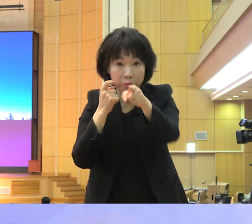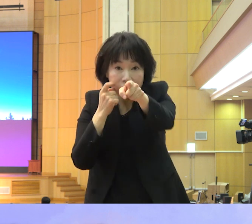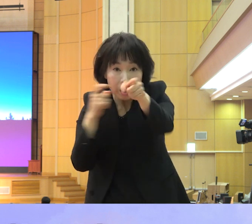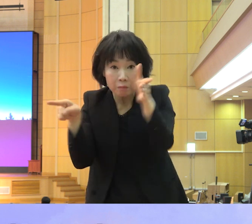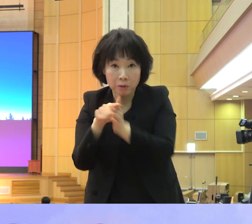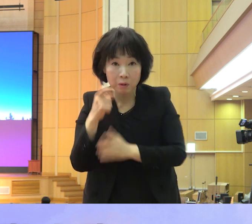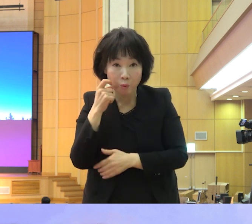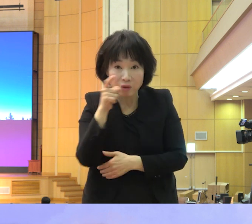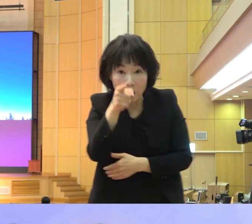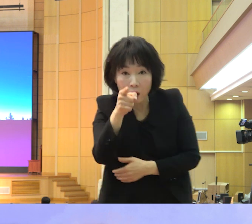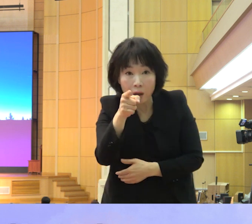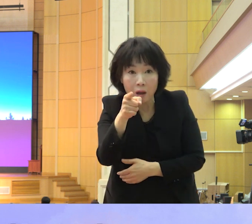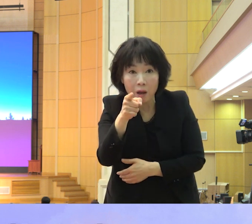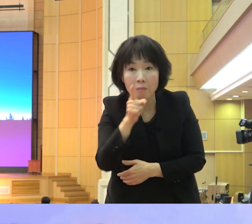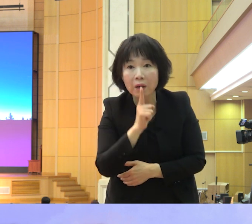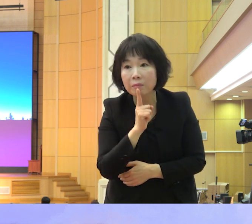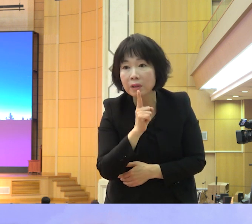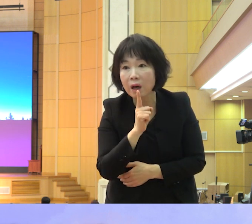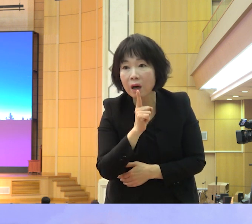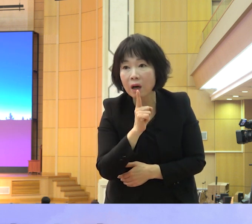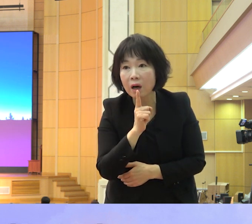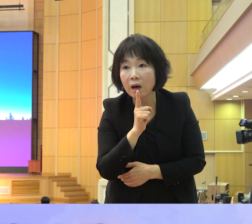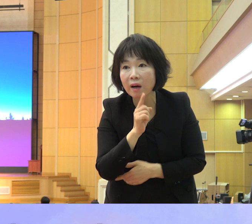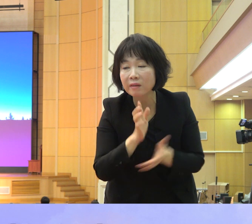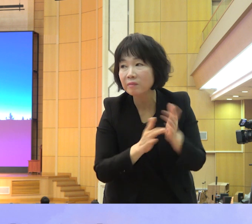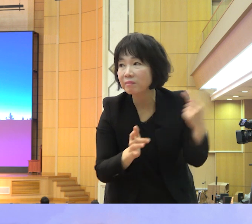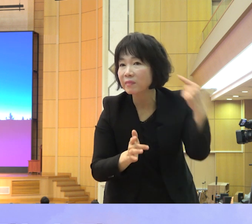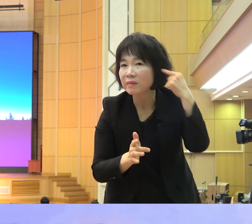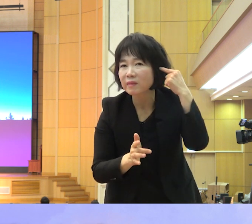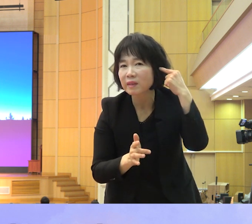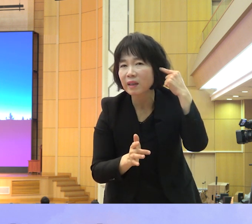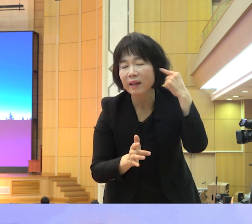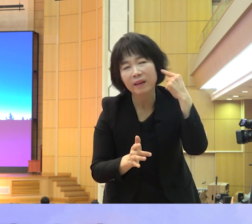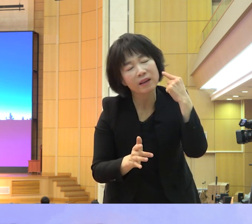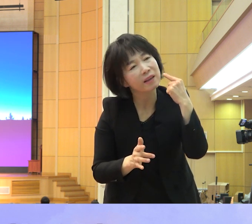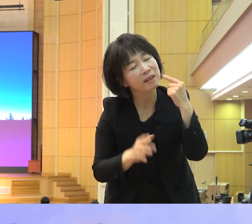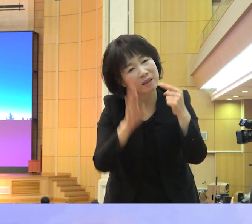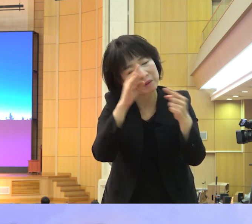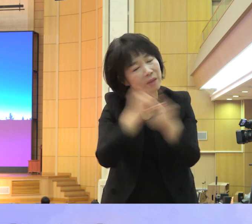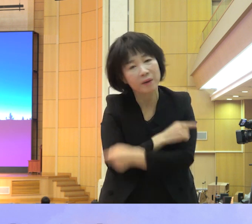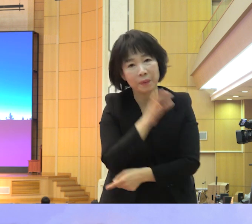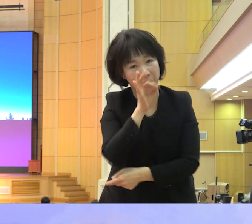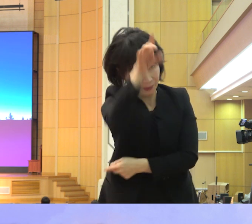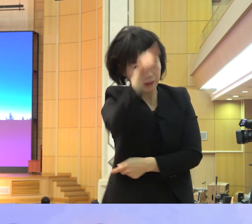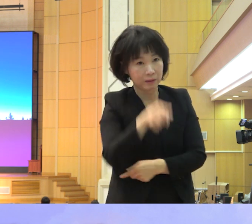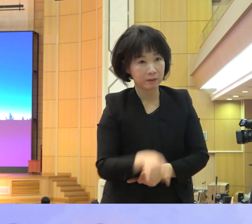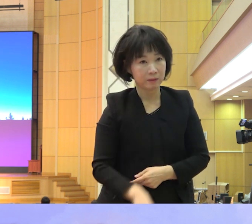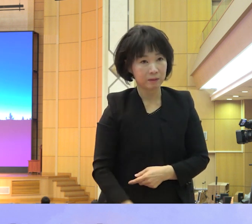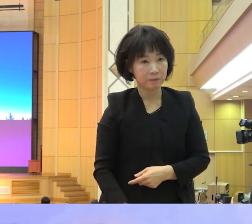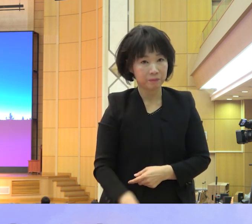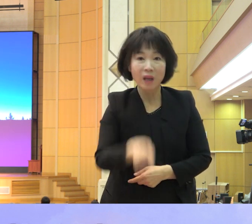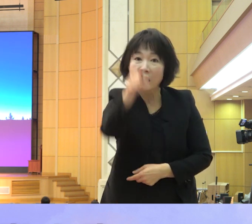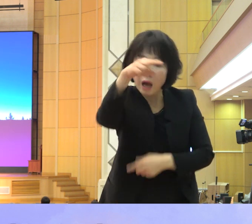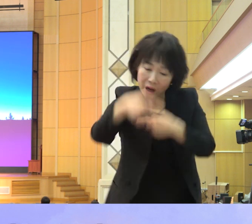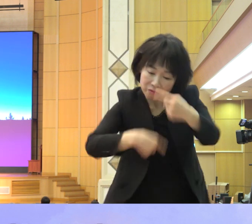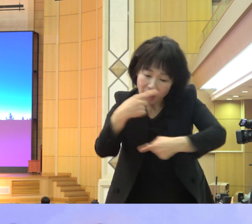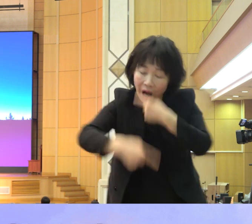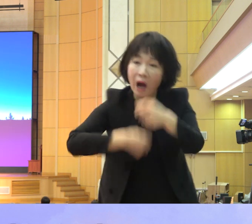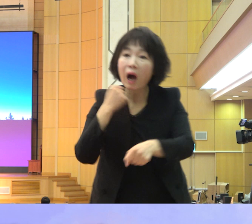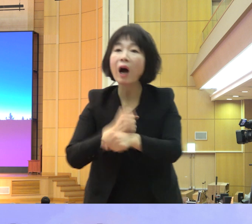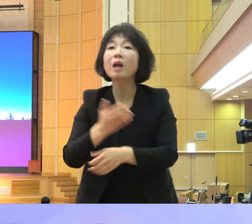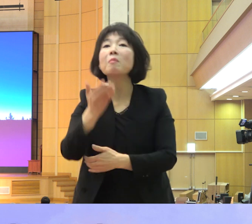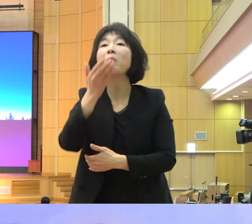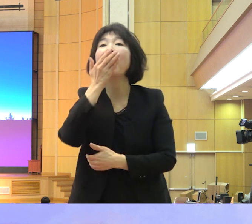상태에서 고쳐달라고 하니 주님께서 역사하시겠어요? 그러니까 주님께서 하시는 말이 할 수 있다는 말이 무슨